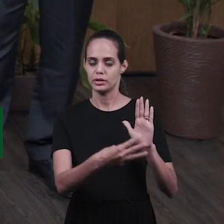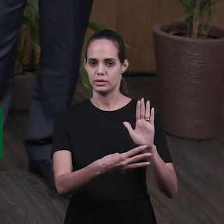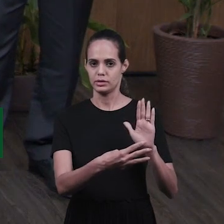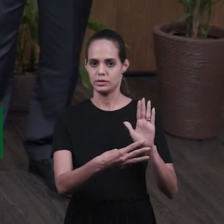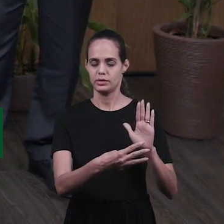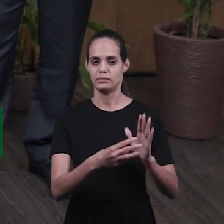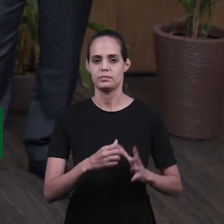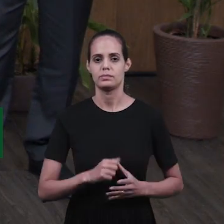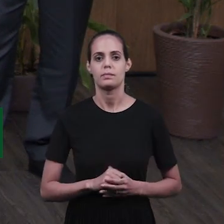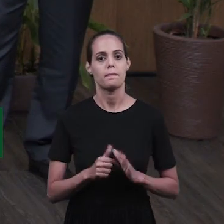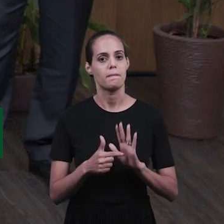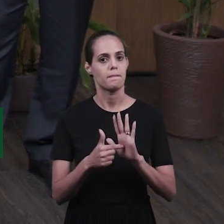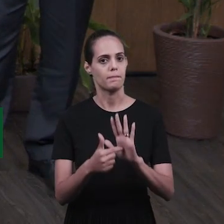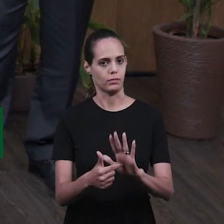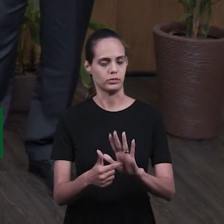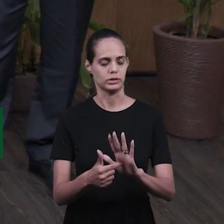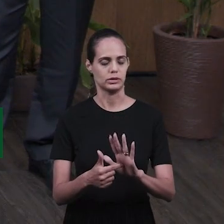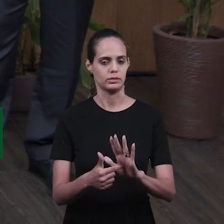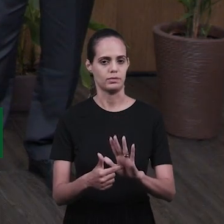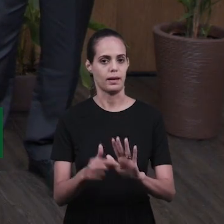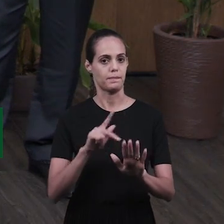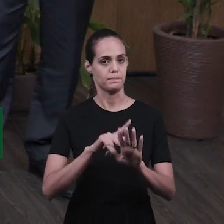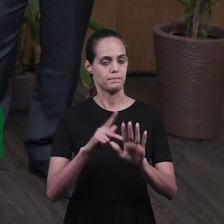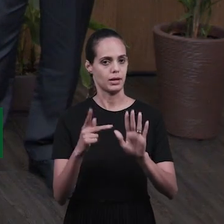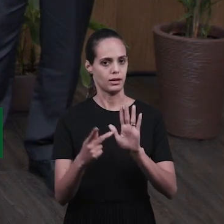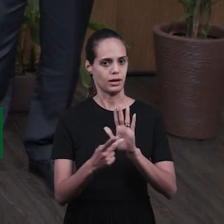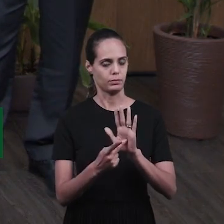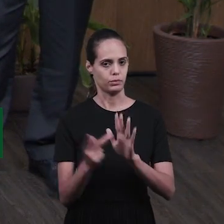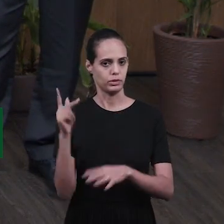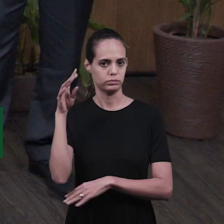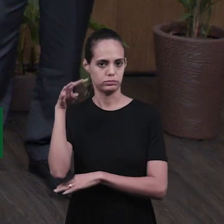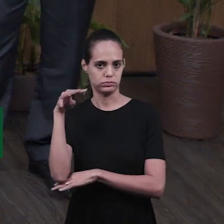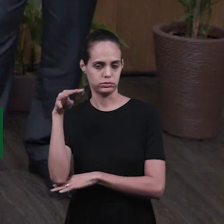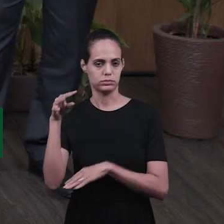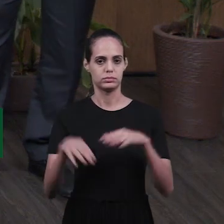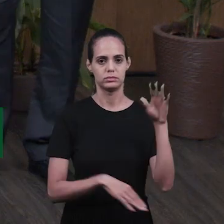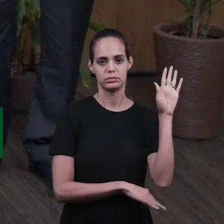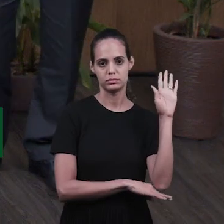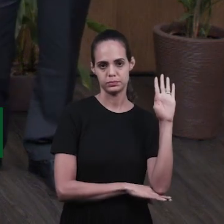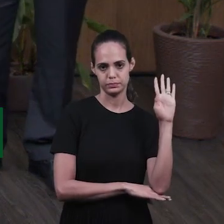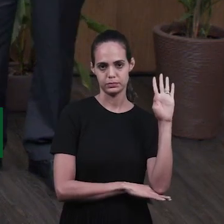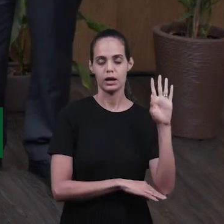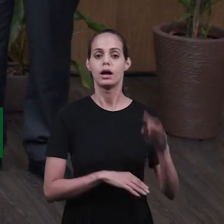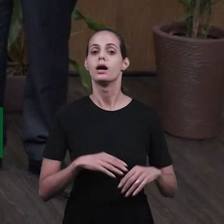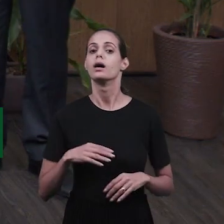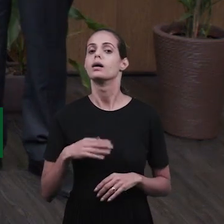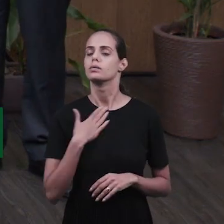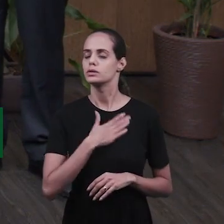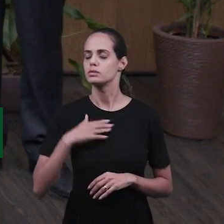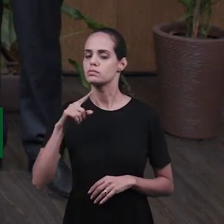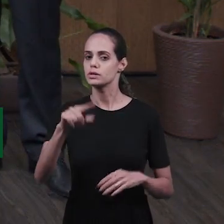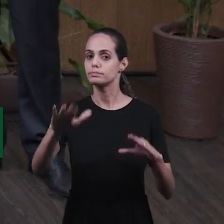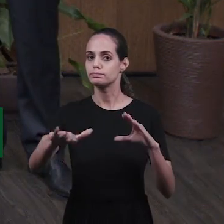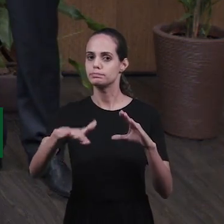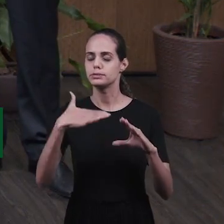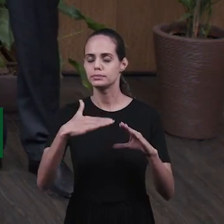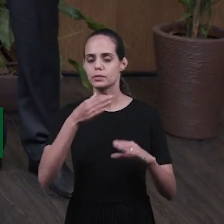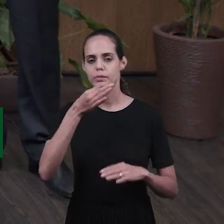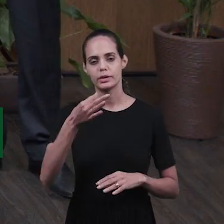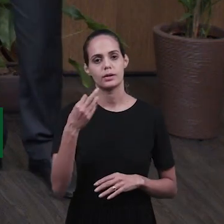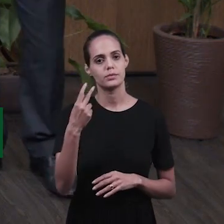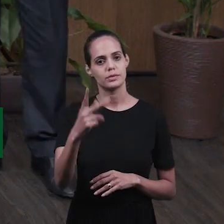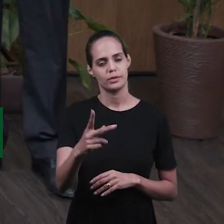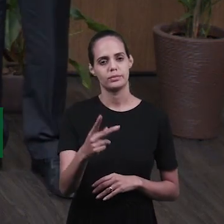nous aimerions beaucoup, beaucoup de recevoir votre commentaire. Vous pouvez voir à